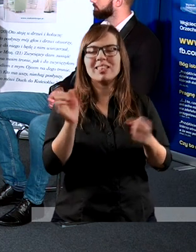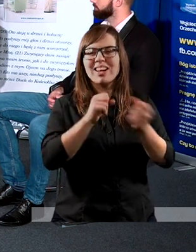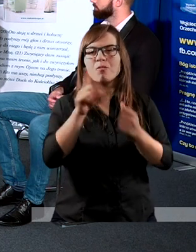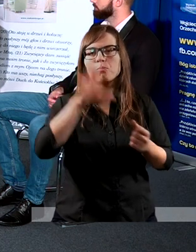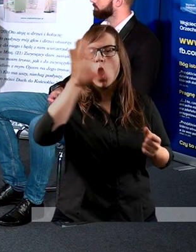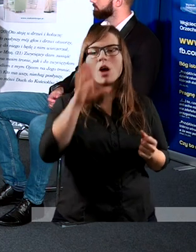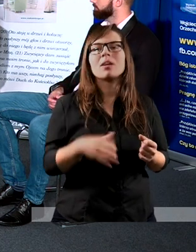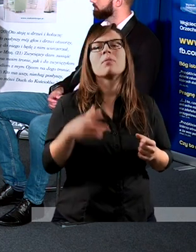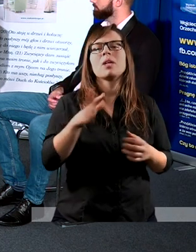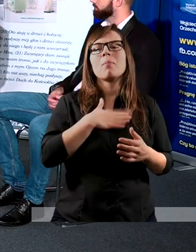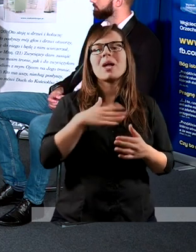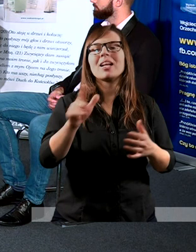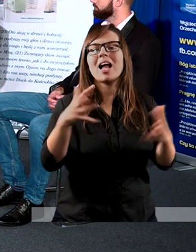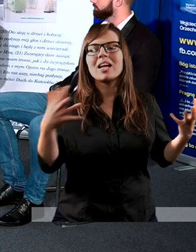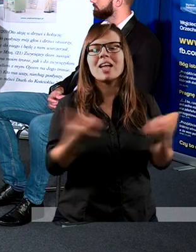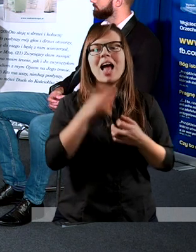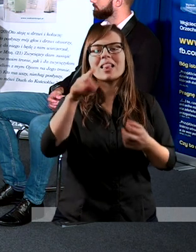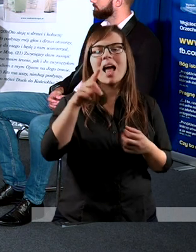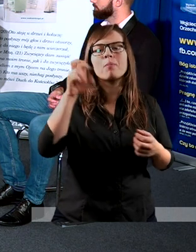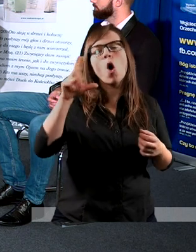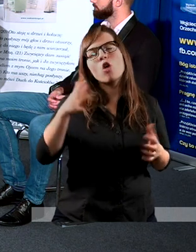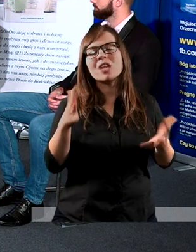Bogiem, że no, jeżeli by się znalazła tam